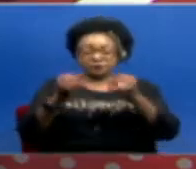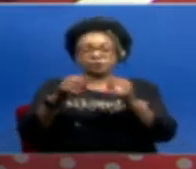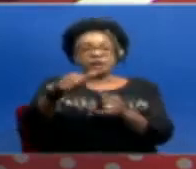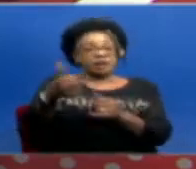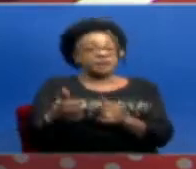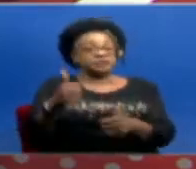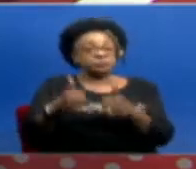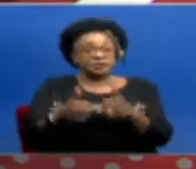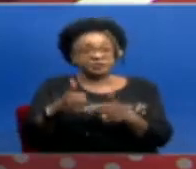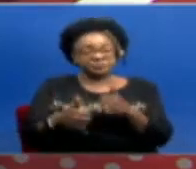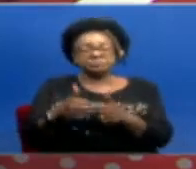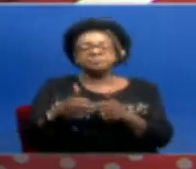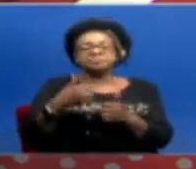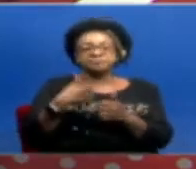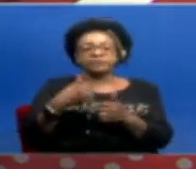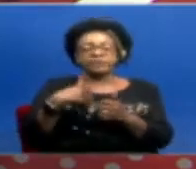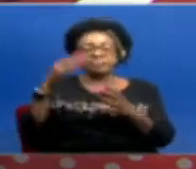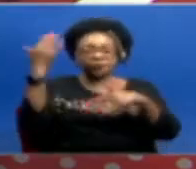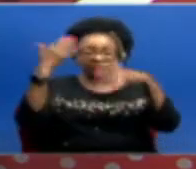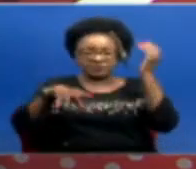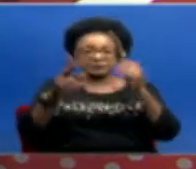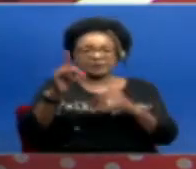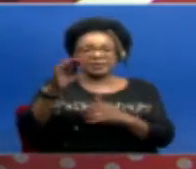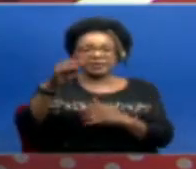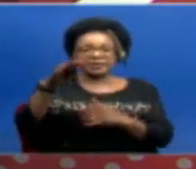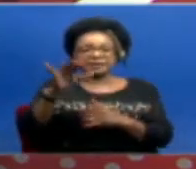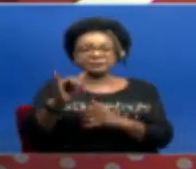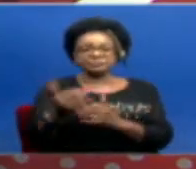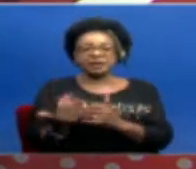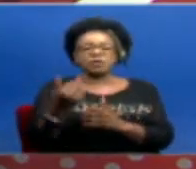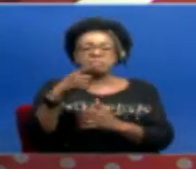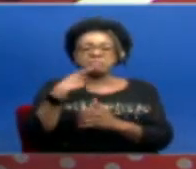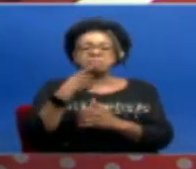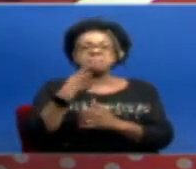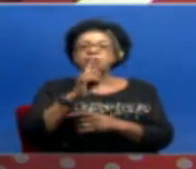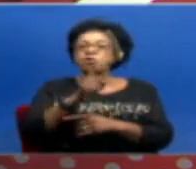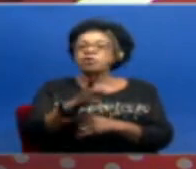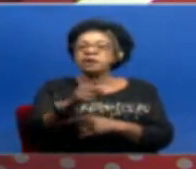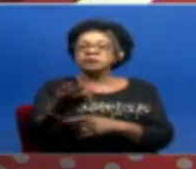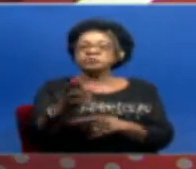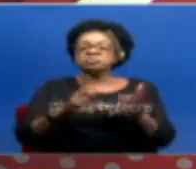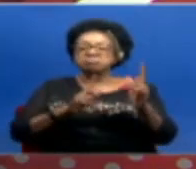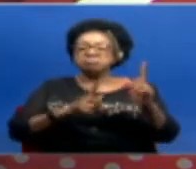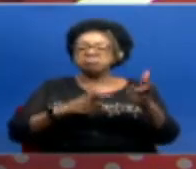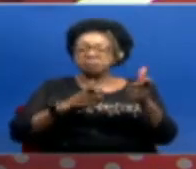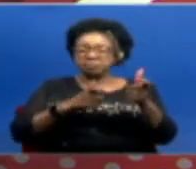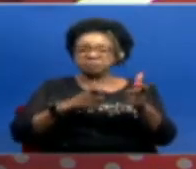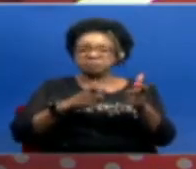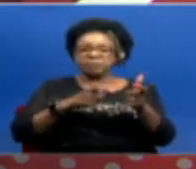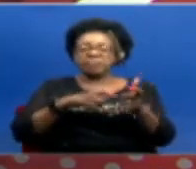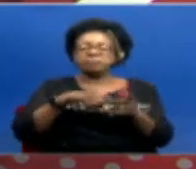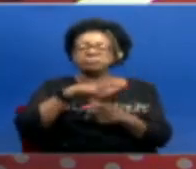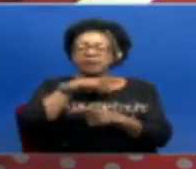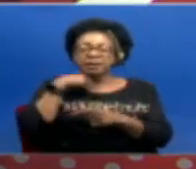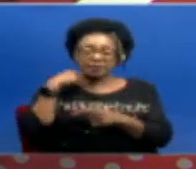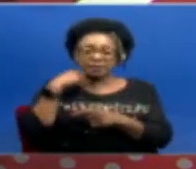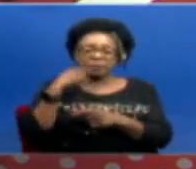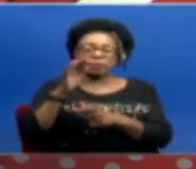Waziri wa usalama wa ndani Prof Kithure Kindiki amepeana agizo la kupigwa risasi hadi kuua kwa wezi wa mifugo na